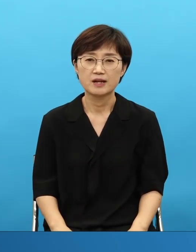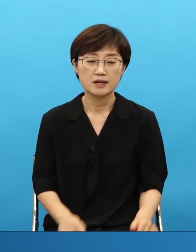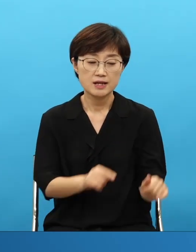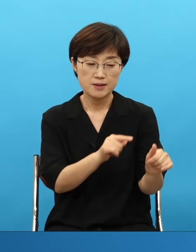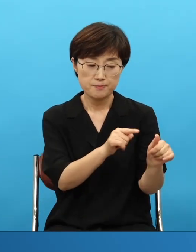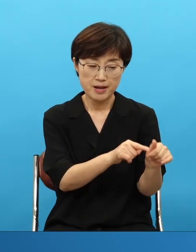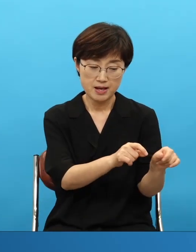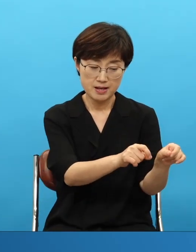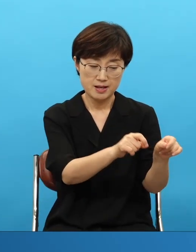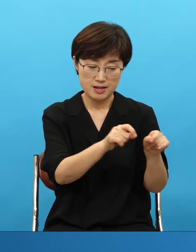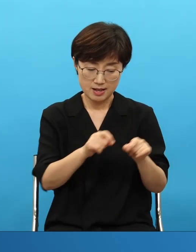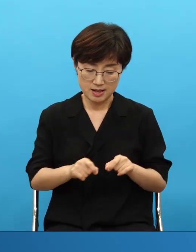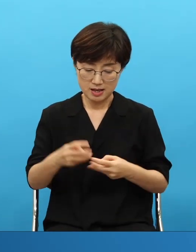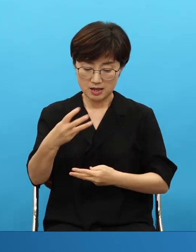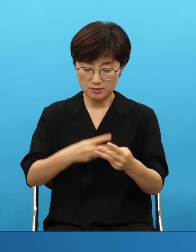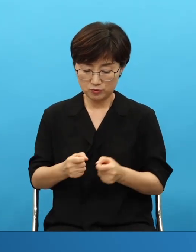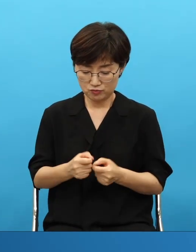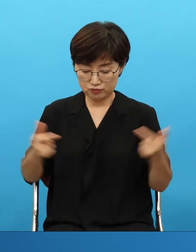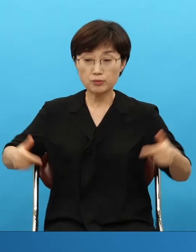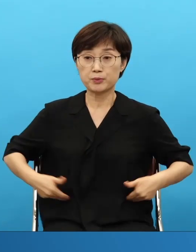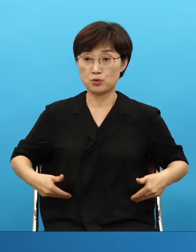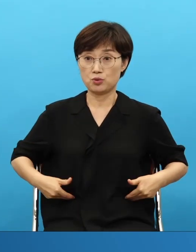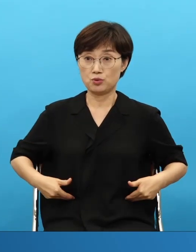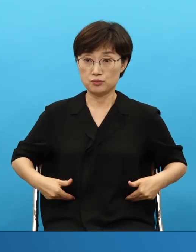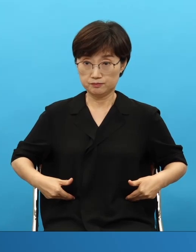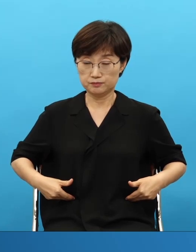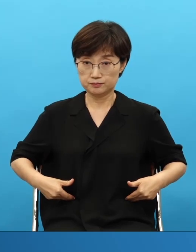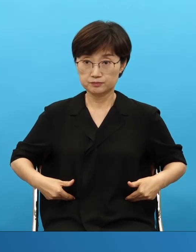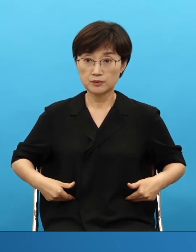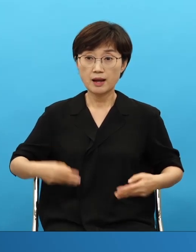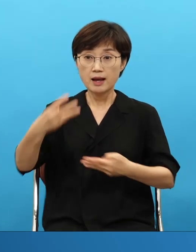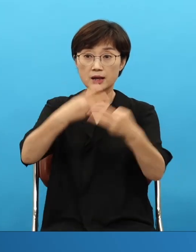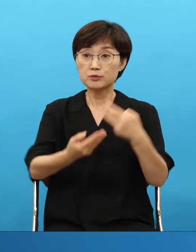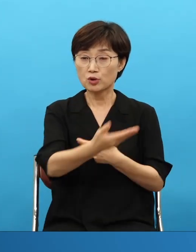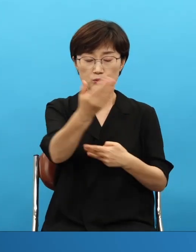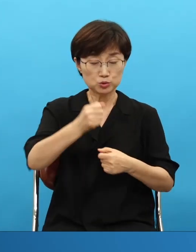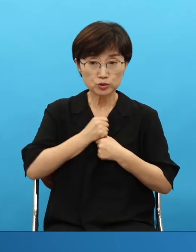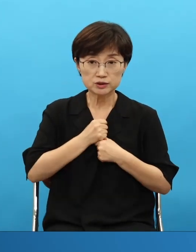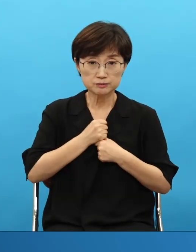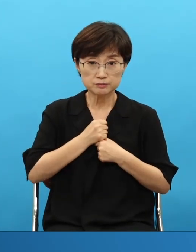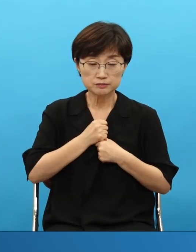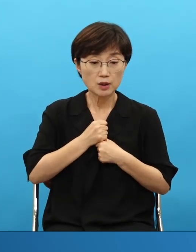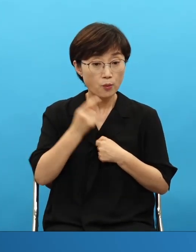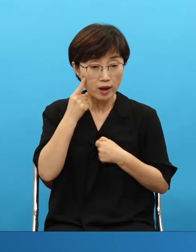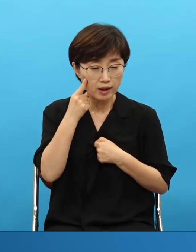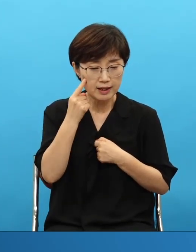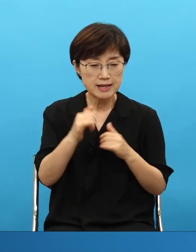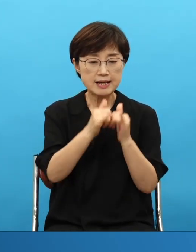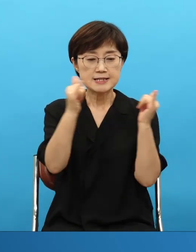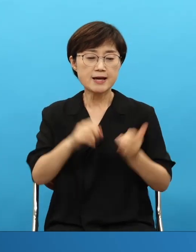됩니다. 应该兴起这样的很多的人们. 렘드 주의하세요. 밖에 가면은 여러분을 막 공격하는 사람이 있습니다.